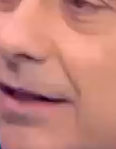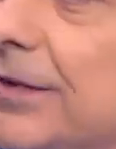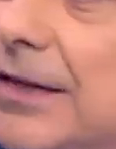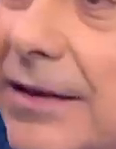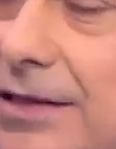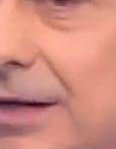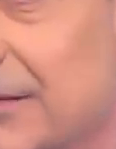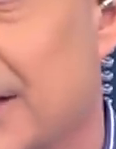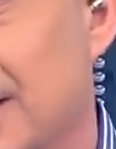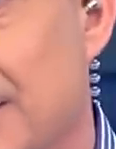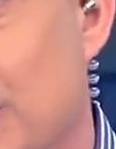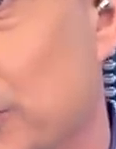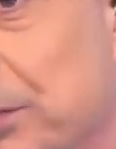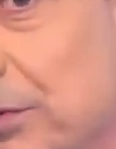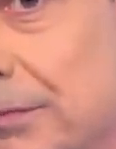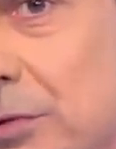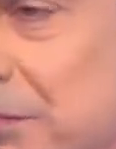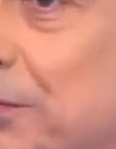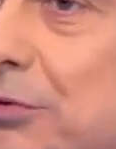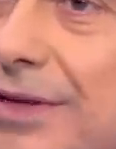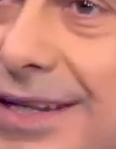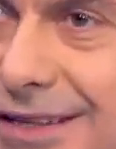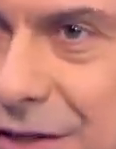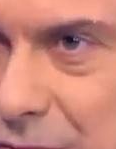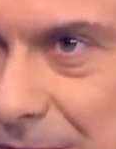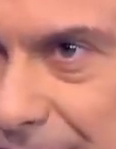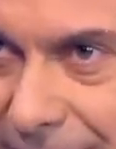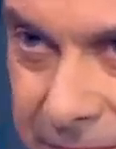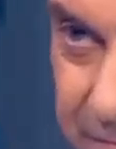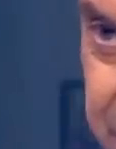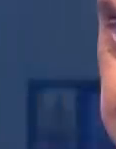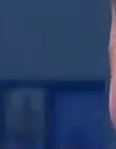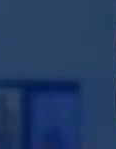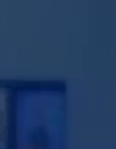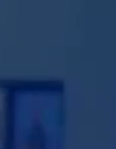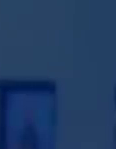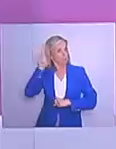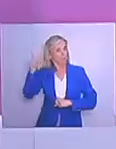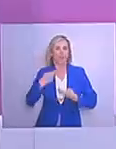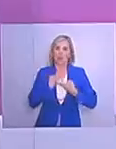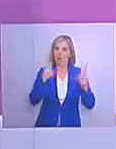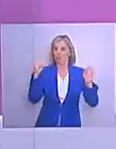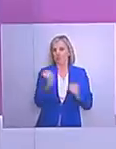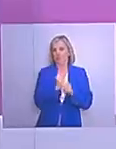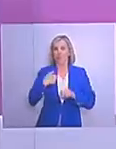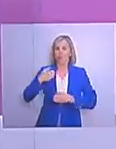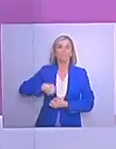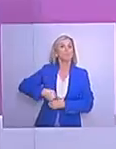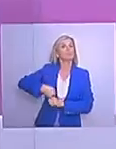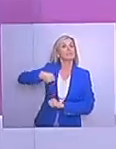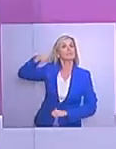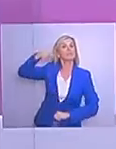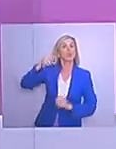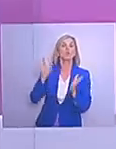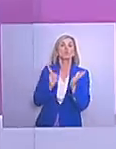τοποθετεί ή να φτιάχνει τη λίστα. Δικαίωμα το οποίο ως επιτοπλίστων δεν έχει χρησιμοποιηθεί. Ναι, είναι το νόμιμο και το ηθικό. Ναι. Είναι από